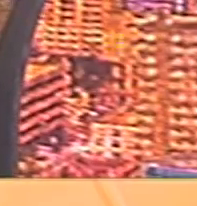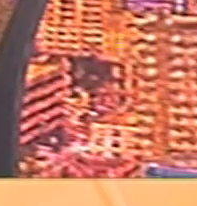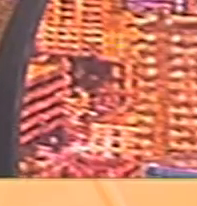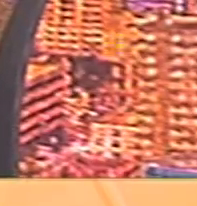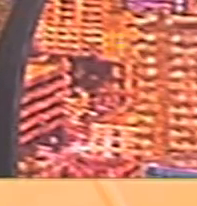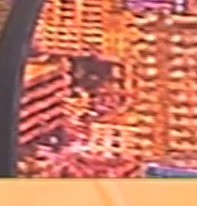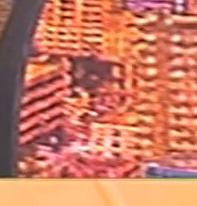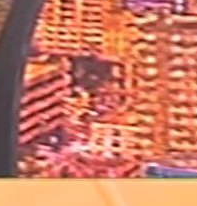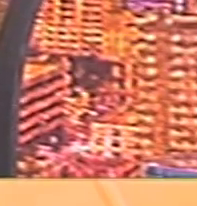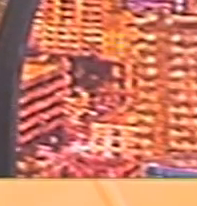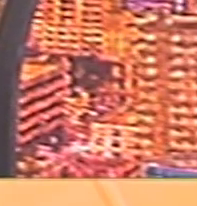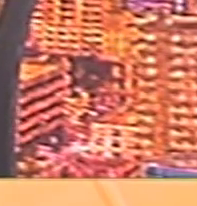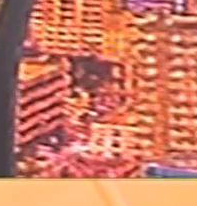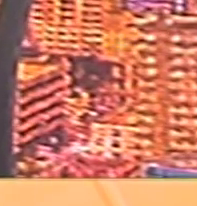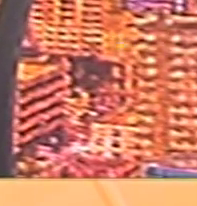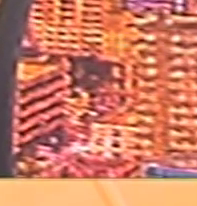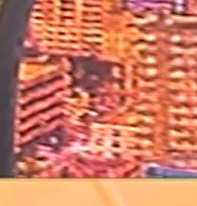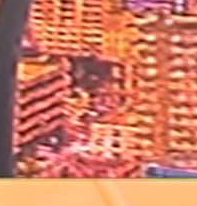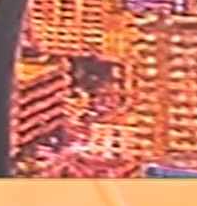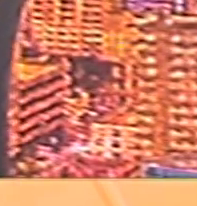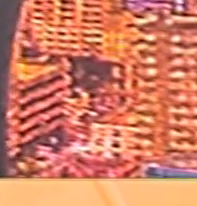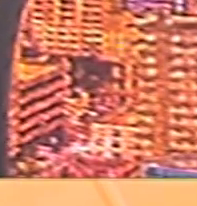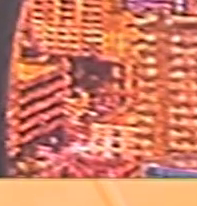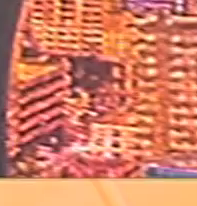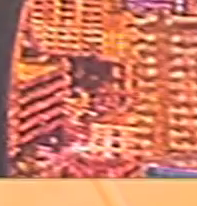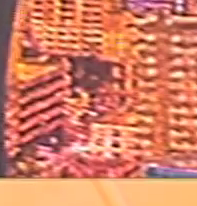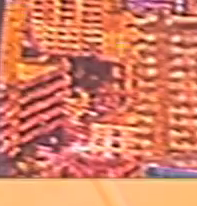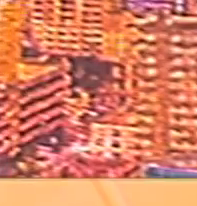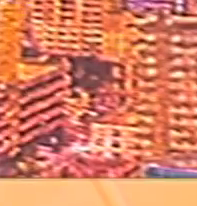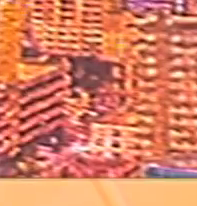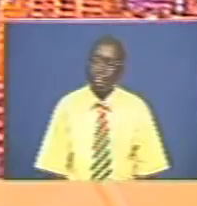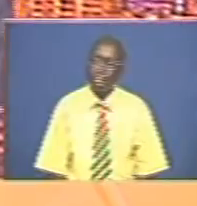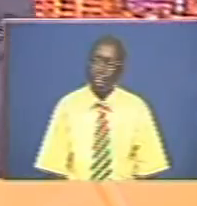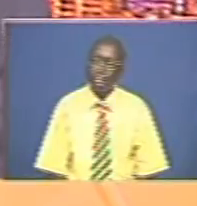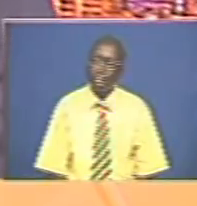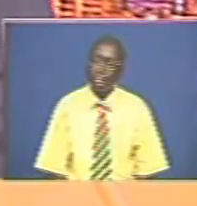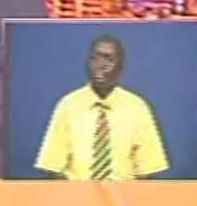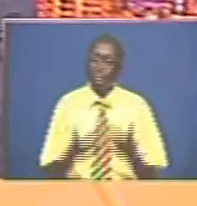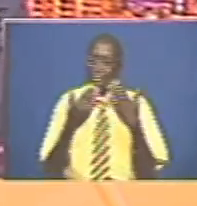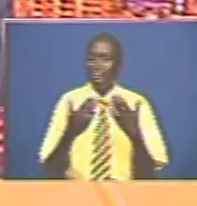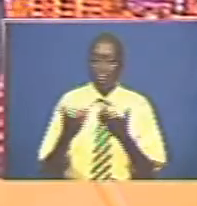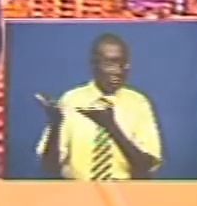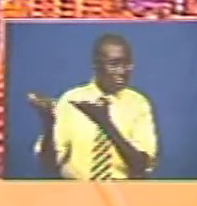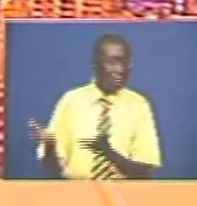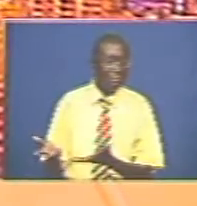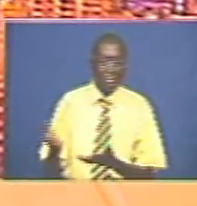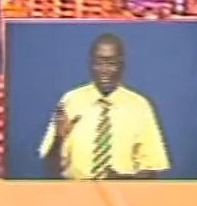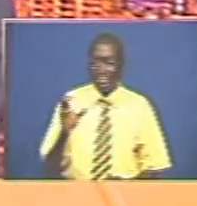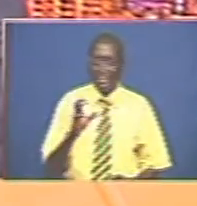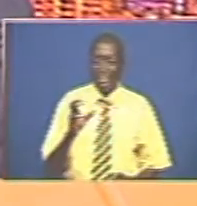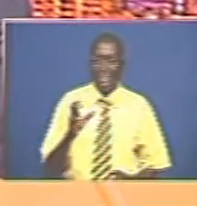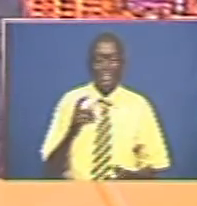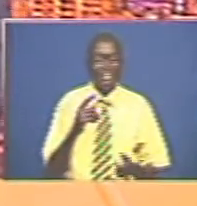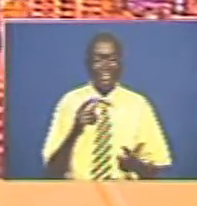Swadaktari, tunasema swadakta, kazi nzuri sana, sauti nzuri, talanta ulibarikiwa nayo. Naona pia mwenzangu ulikuwa